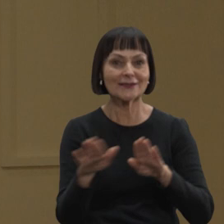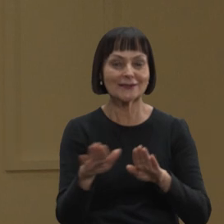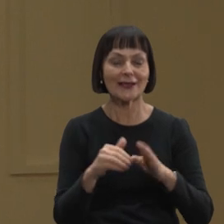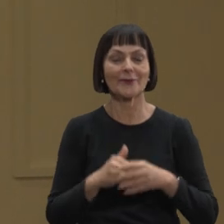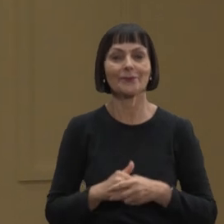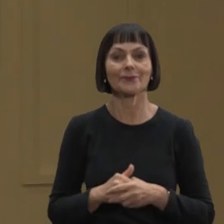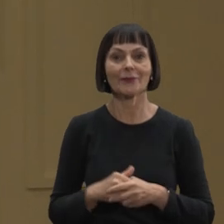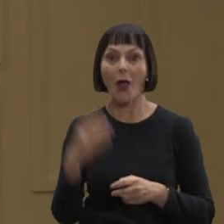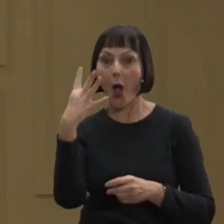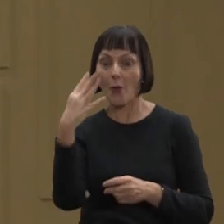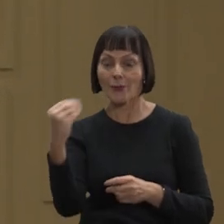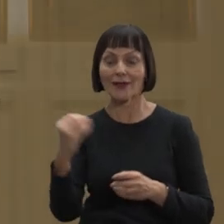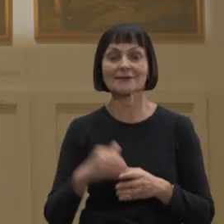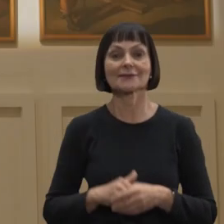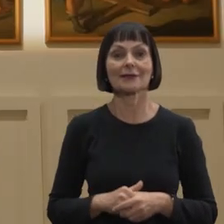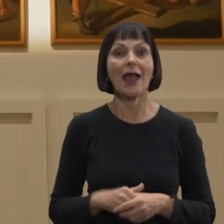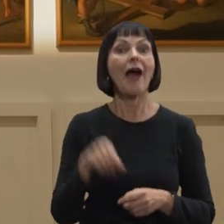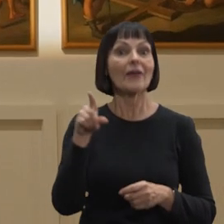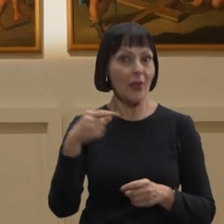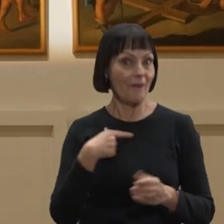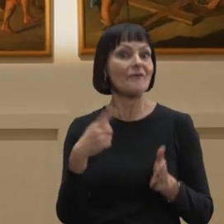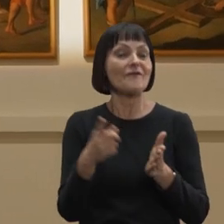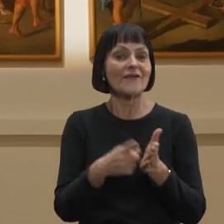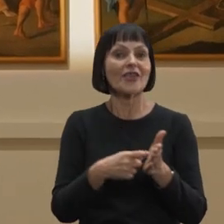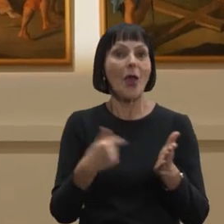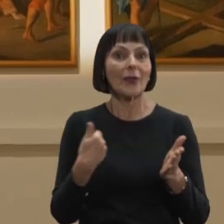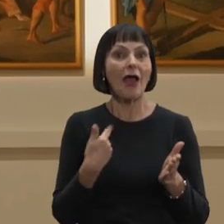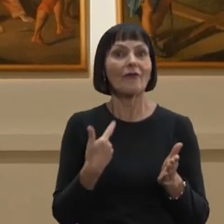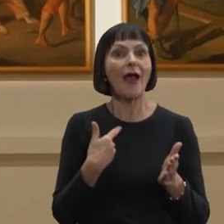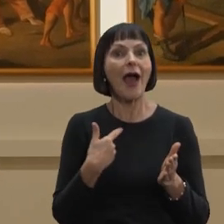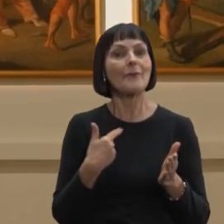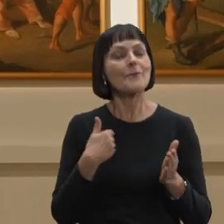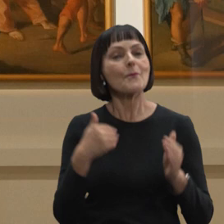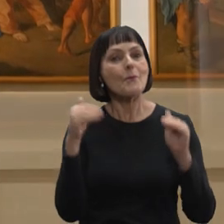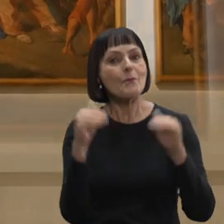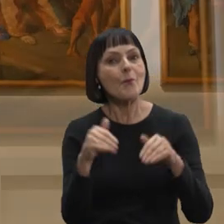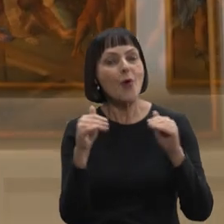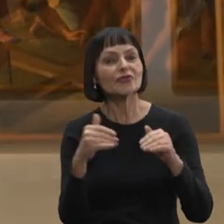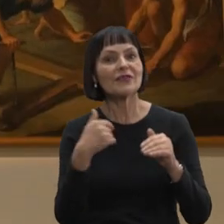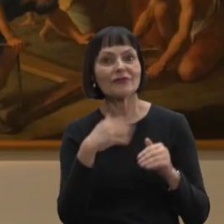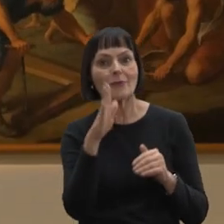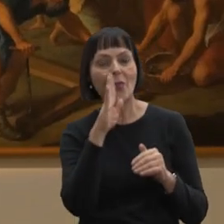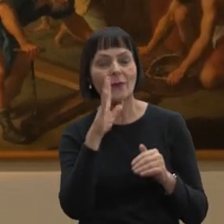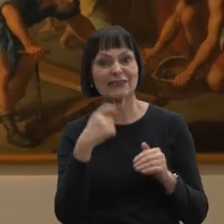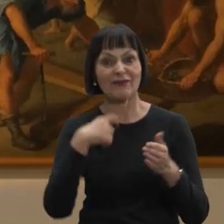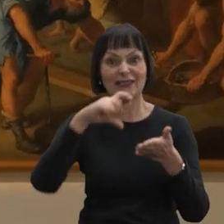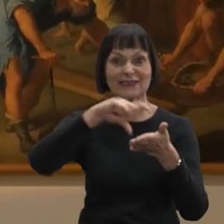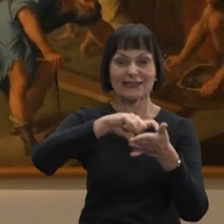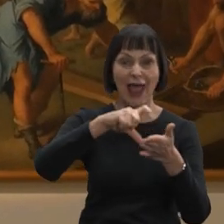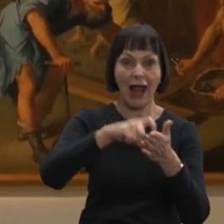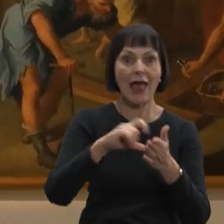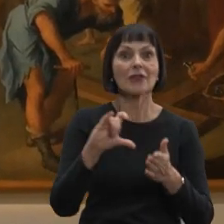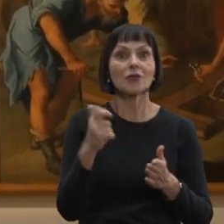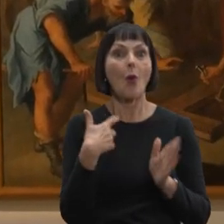miejscach ekspozycji realizacjami, a więc dość wyjątkowo analogia pomiędzy tą salą,